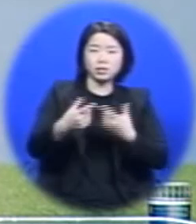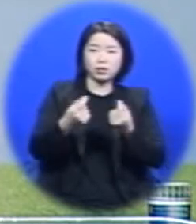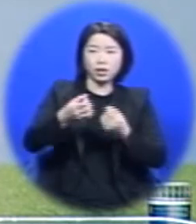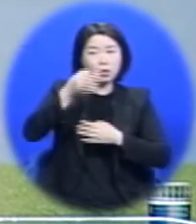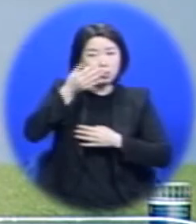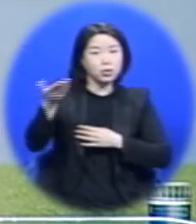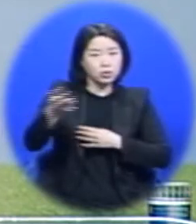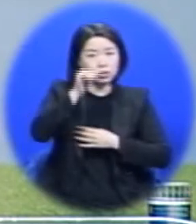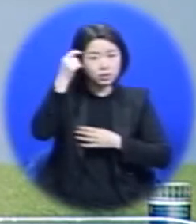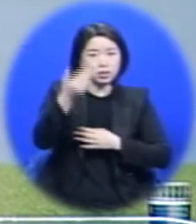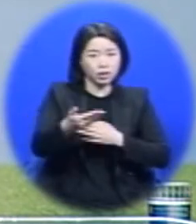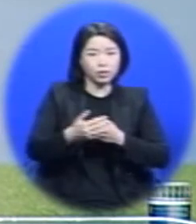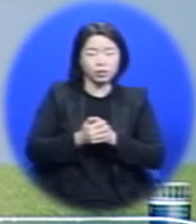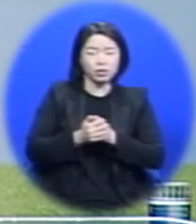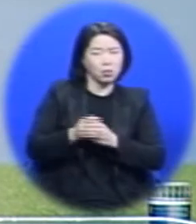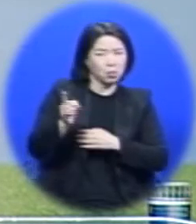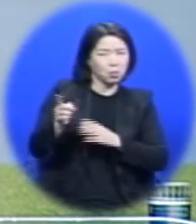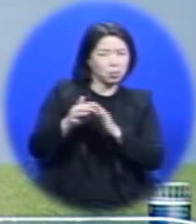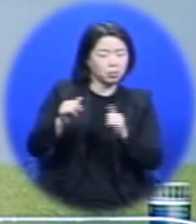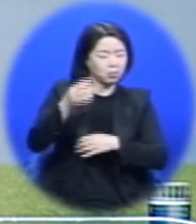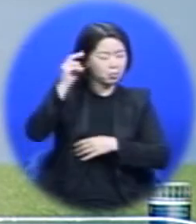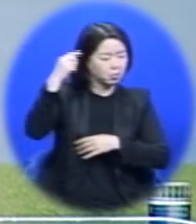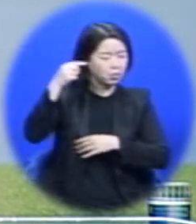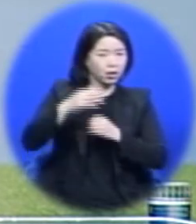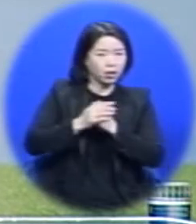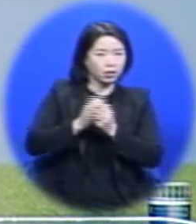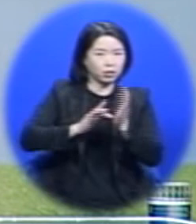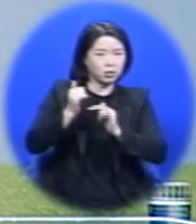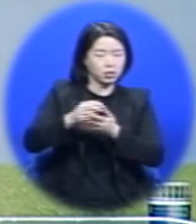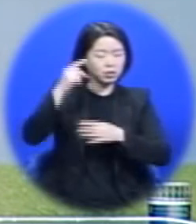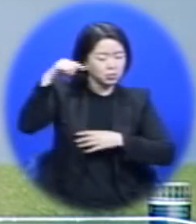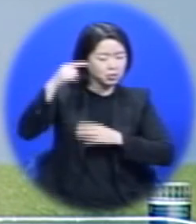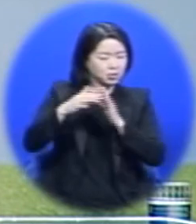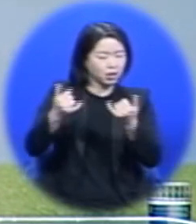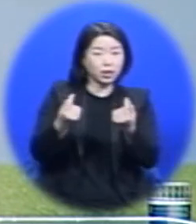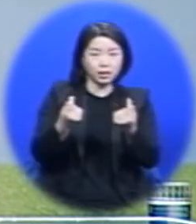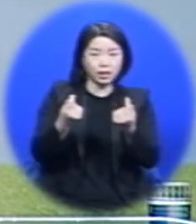비칠까요? 저 사람 미쳤나 봐. 저 사람 예수한테 미친 사람인 것 같아.